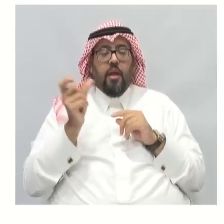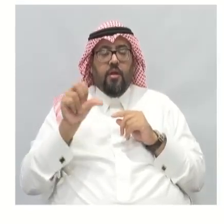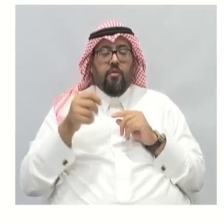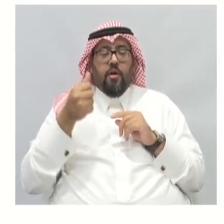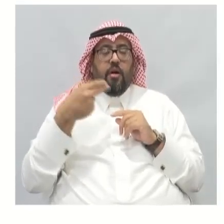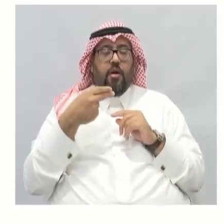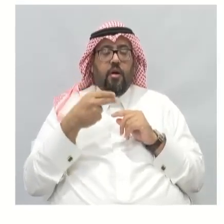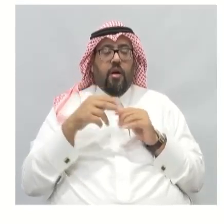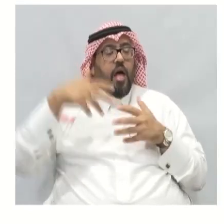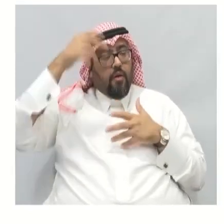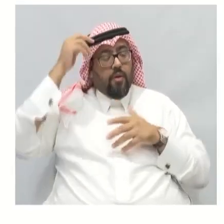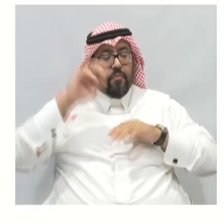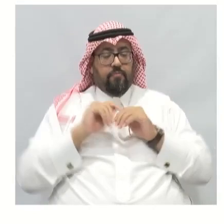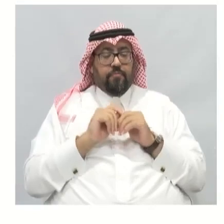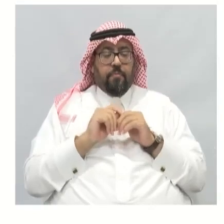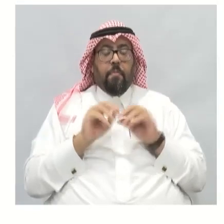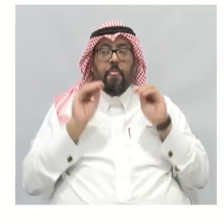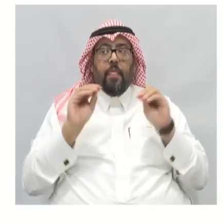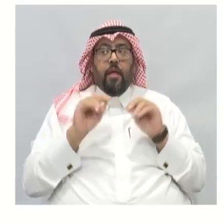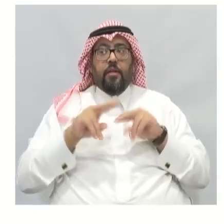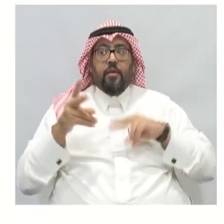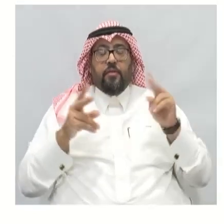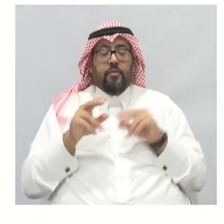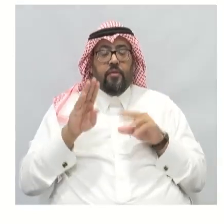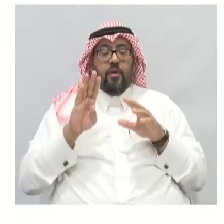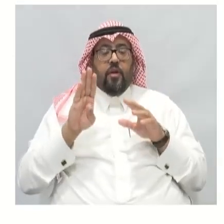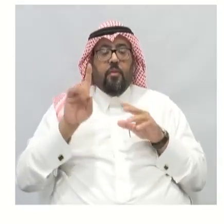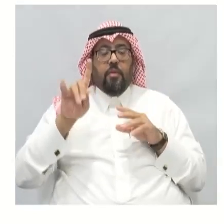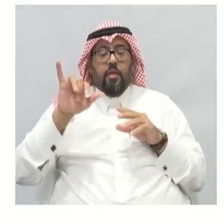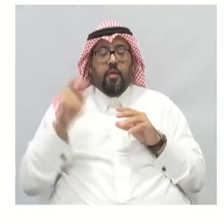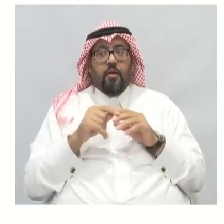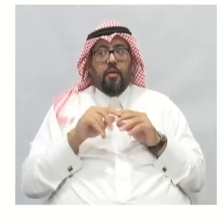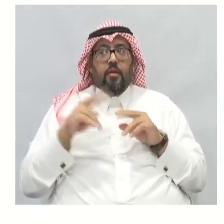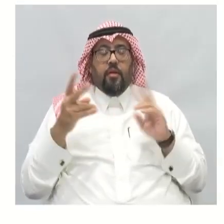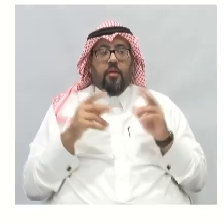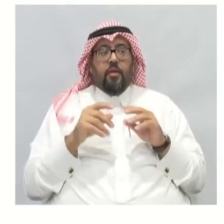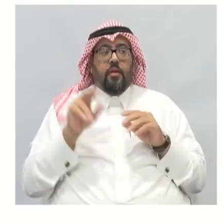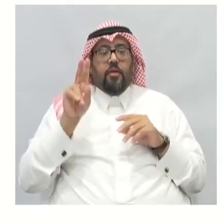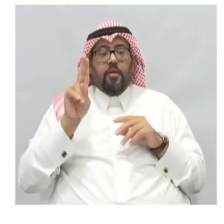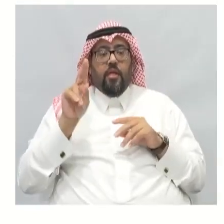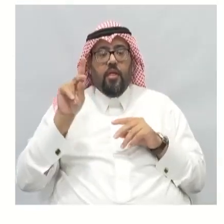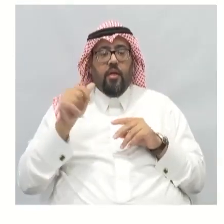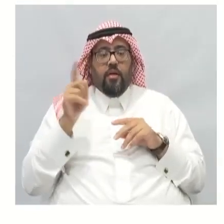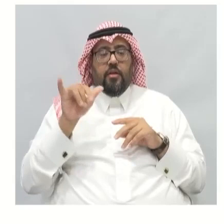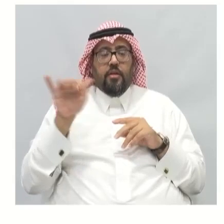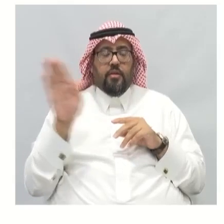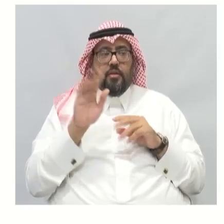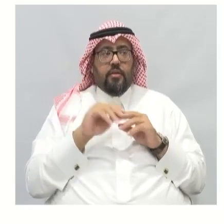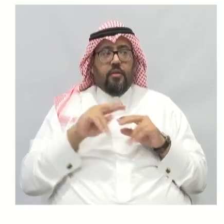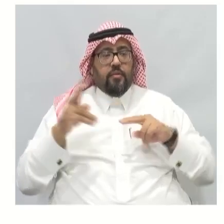من الحيوانات اذا هنا تنوع كبير كبير جدا تنوع تضاريسي تنوع